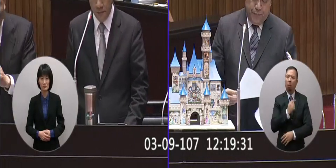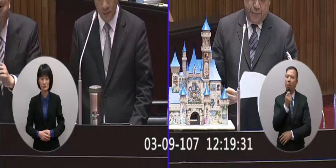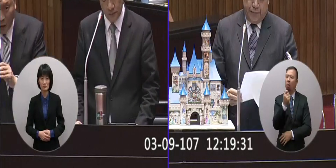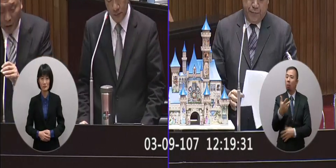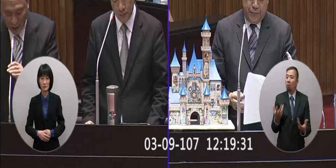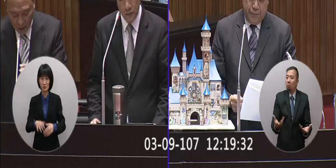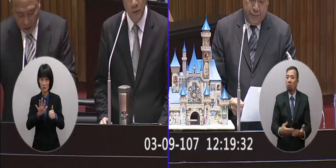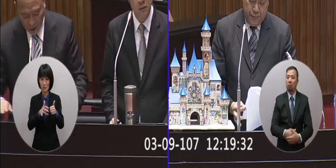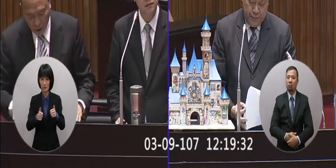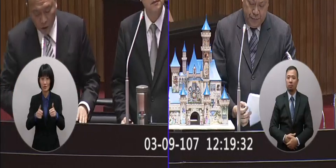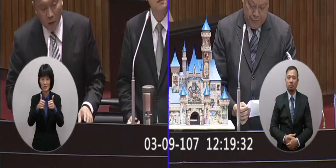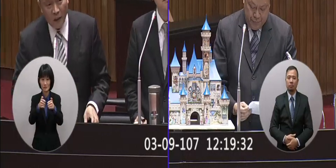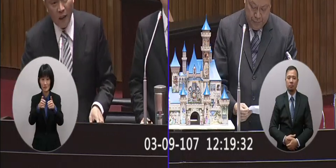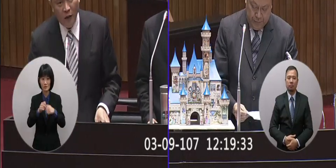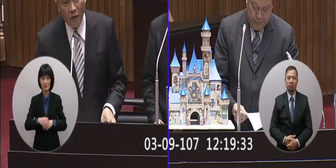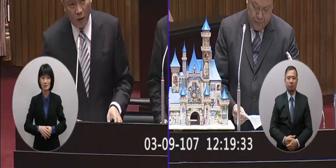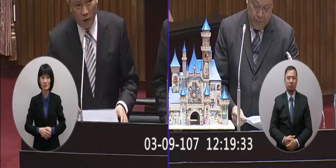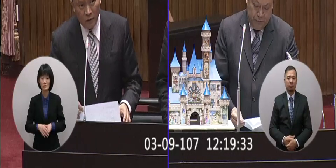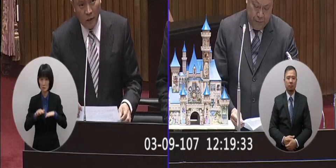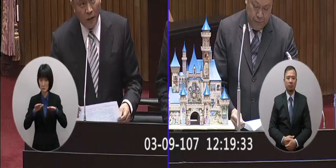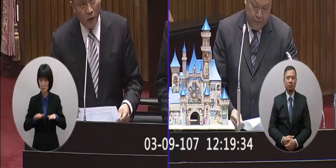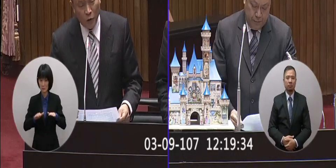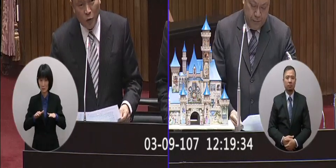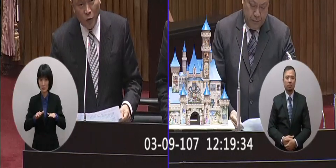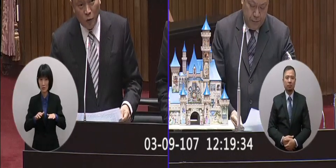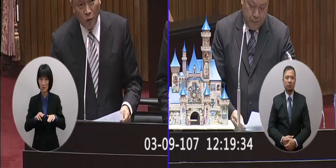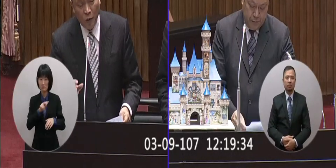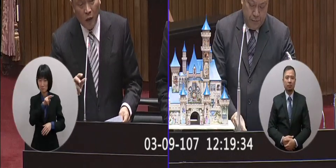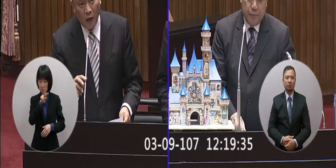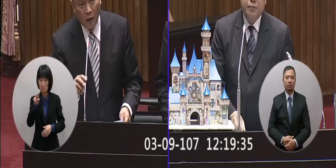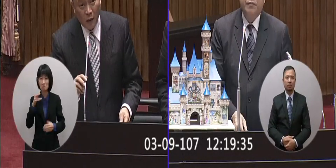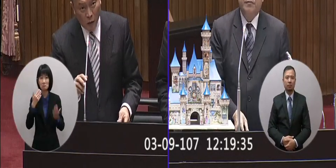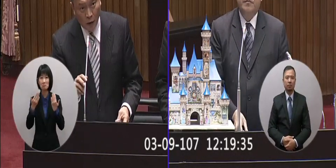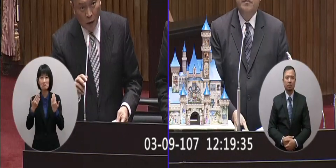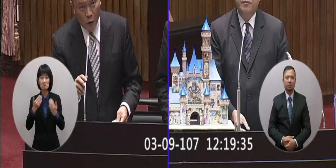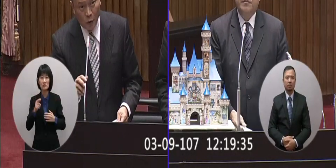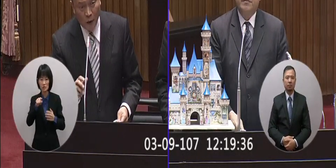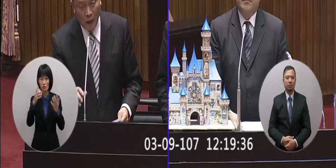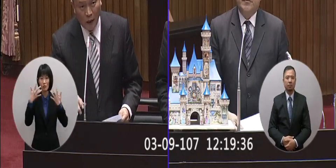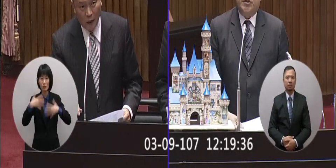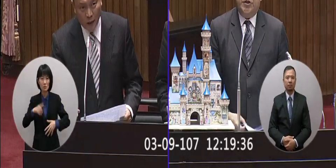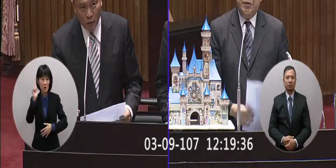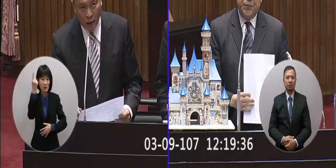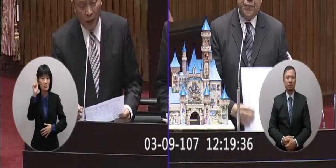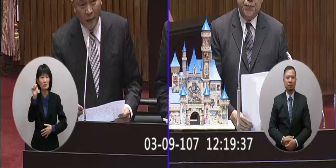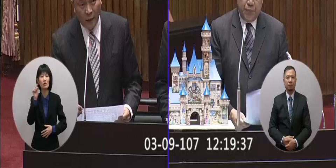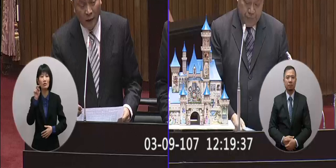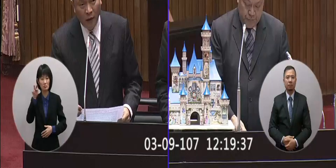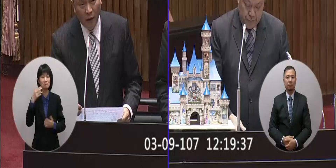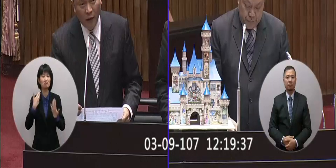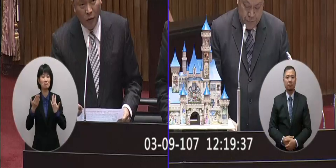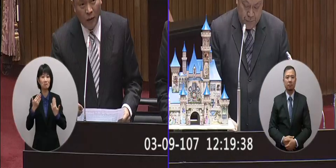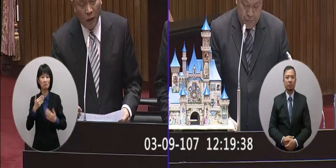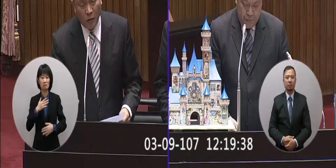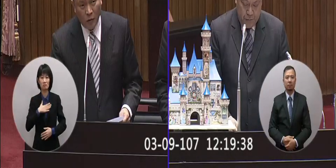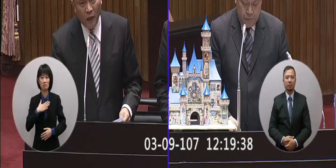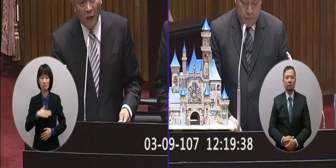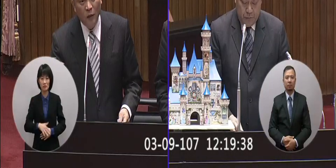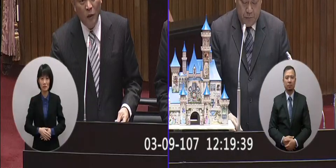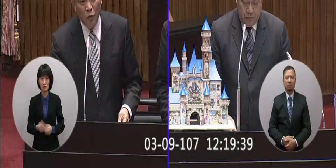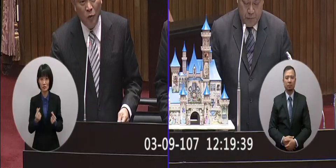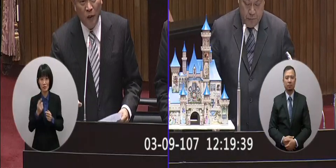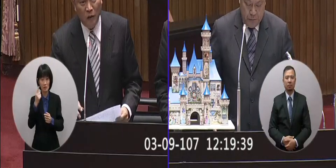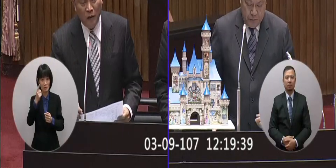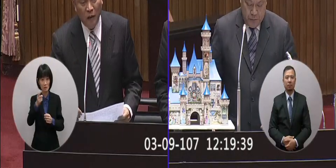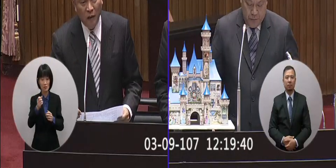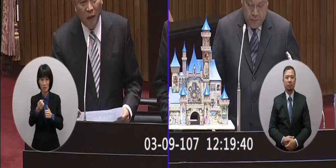谢谢苏委员。其实我们现在都已经非常清楚这个问题的所在。那陈总，你刚刚讲的有一些原